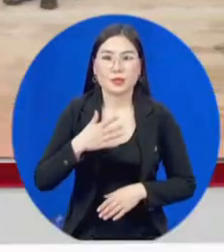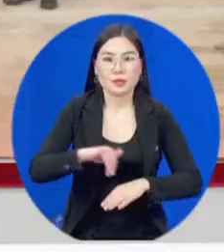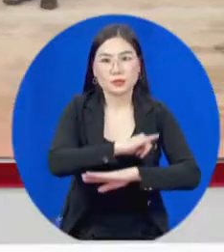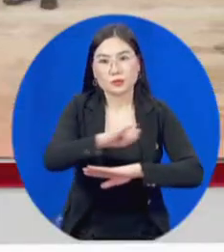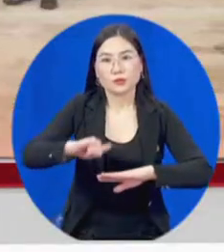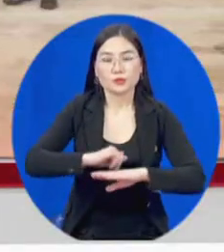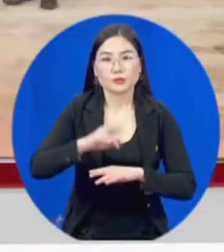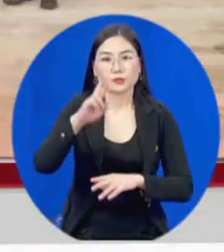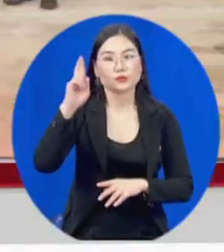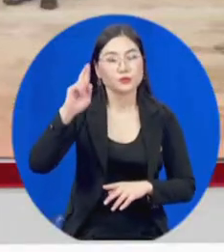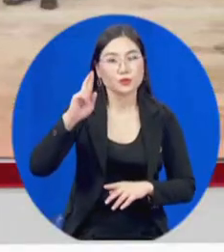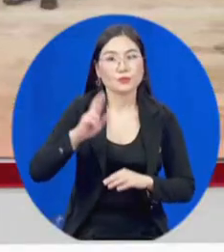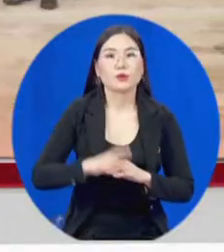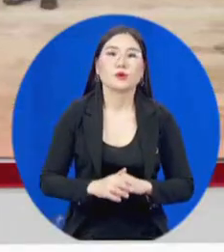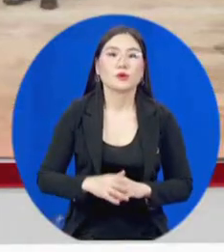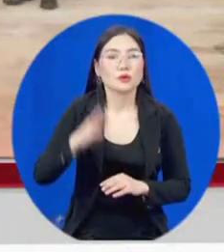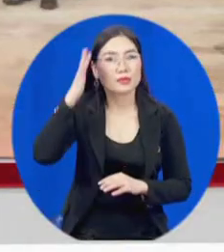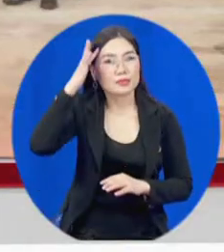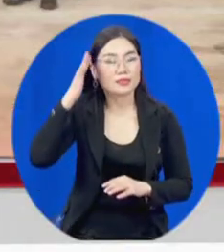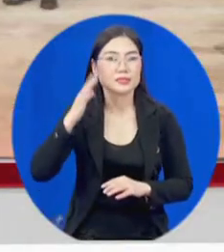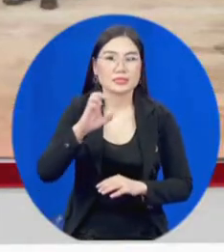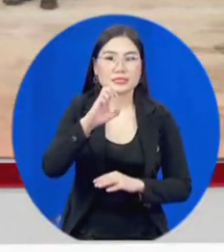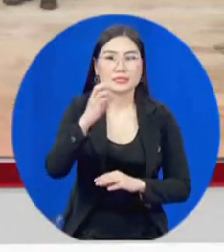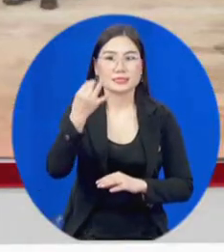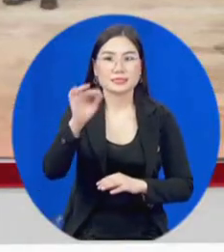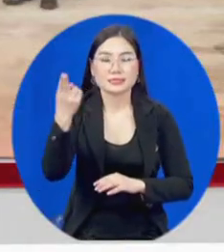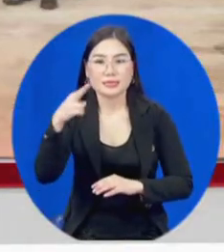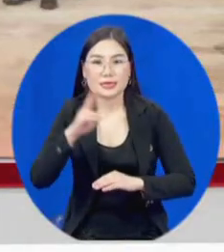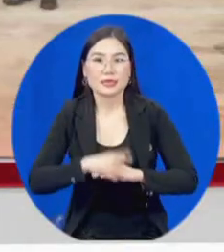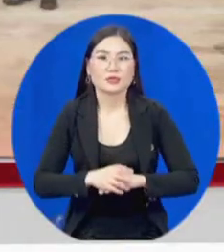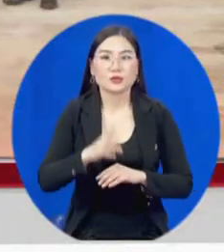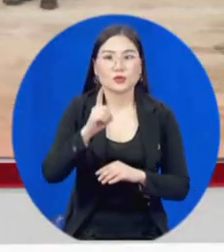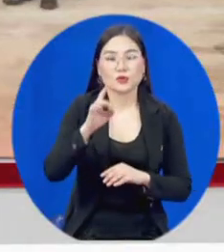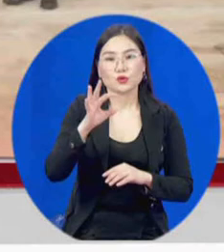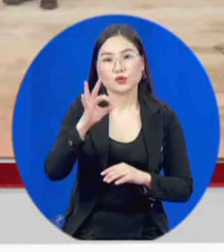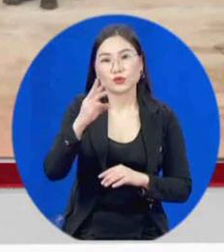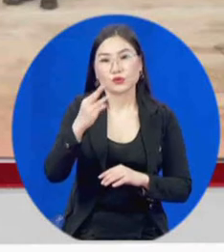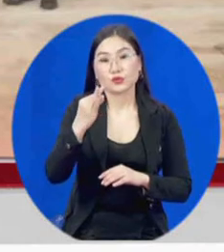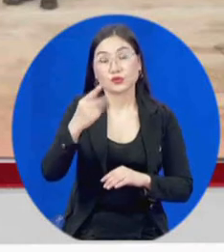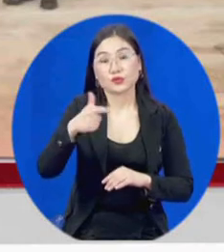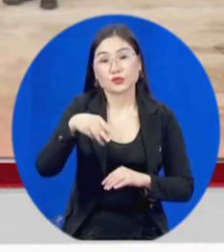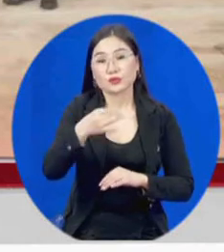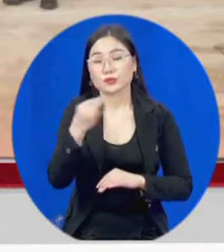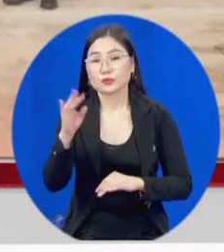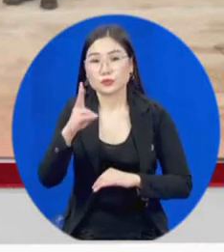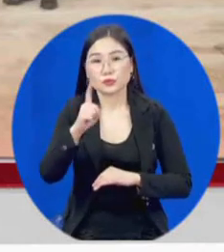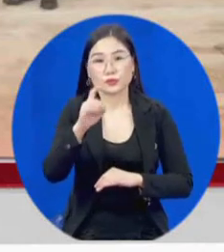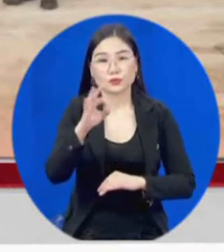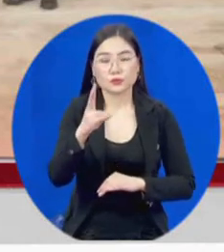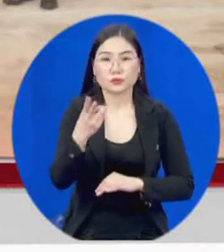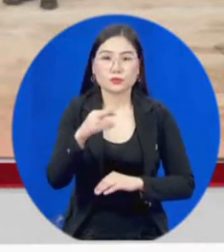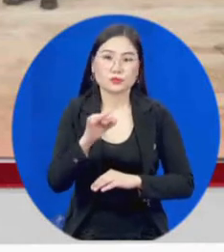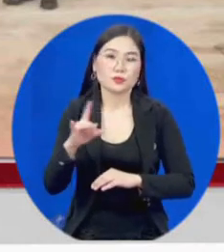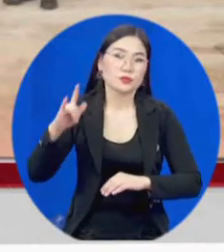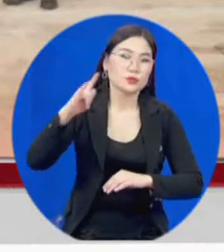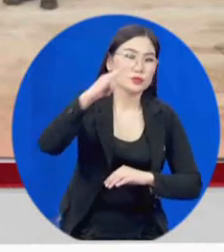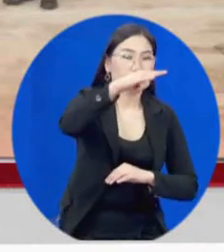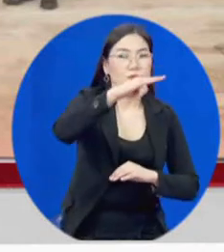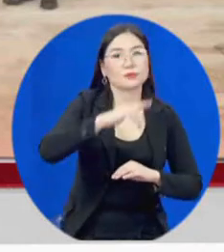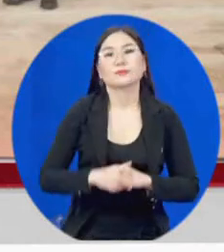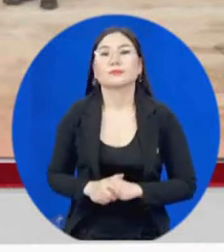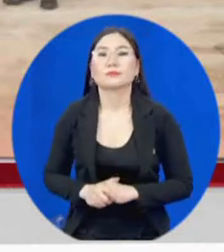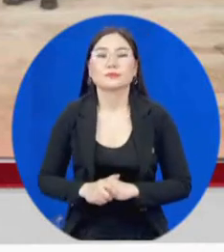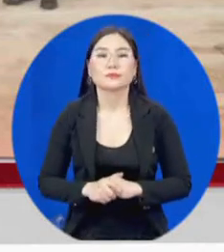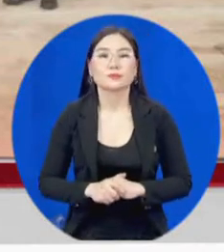Манай улсад айлчилж байгаа Япон улсын гадаад хэргийн сайд Хаяши Ёшимаса хүшгийн хүндийн янз хонгоцны буудалд агсан эдийн засгийн чөлөөт